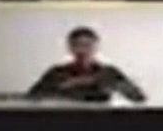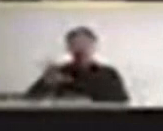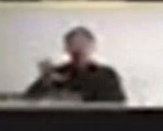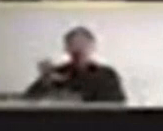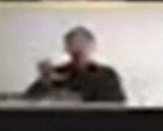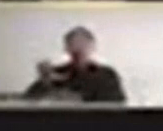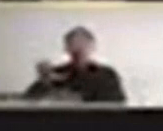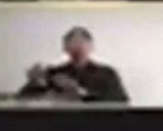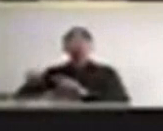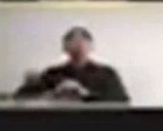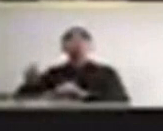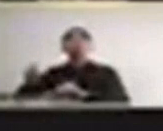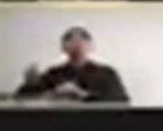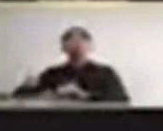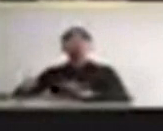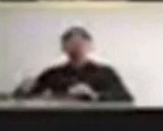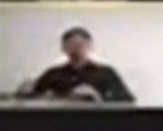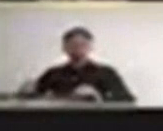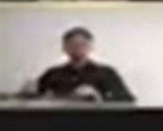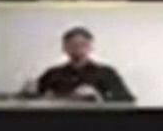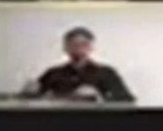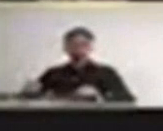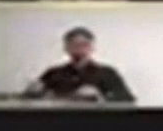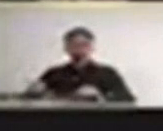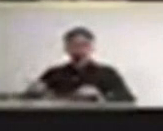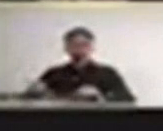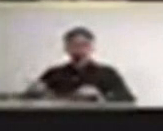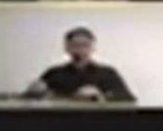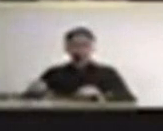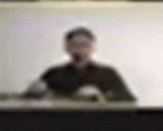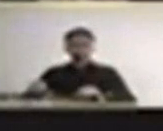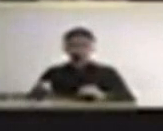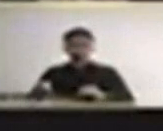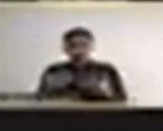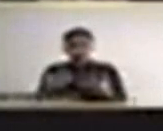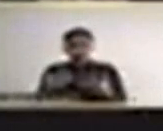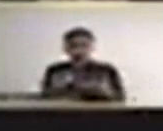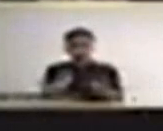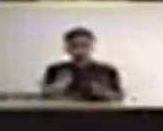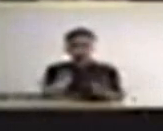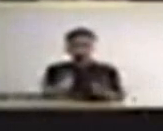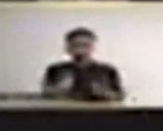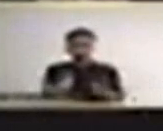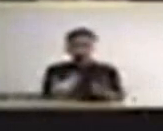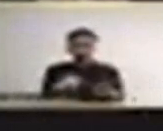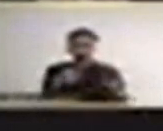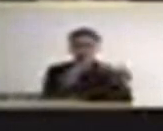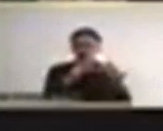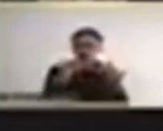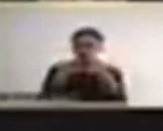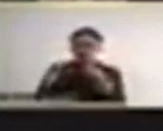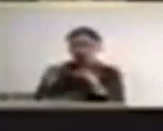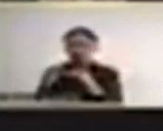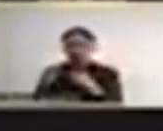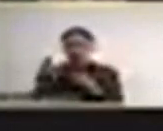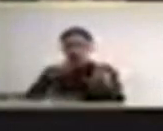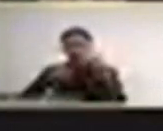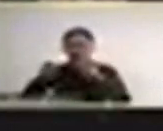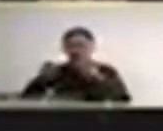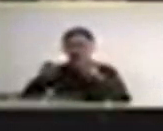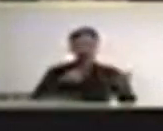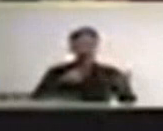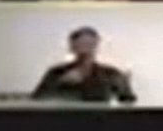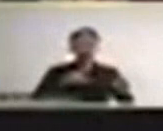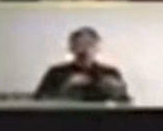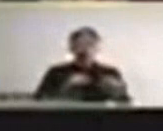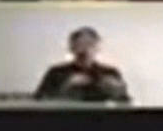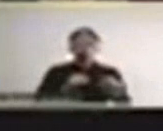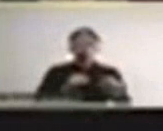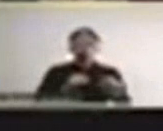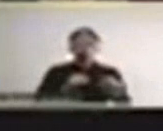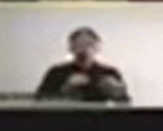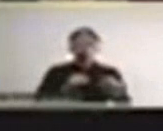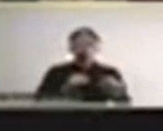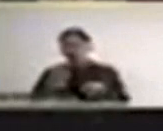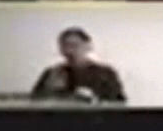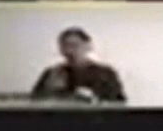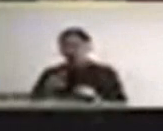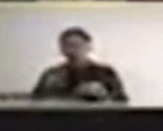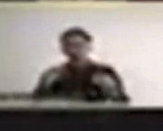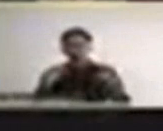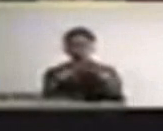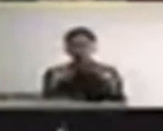blending, akibatnya dilakukan kontak tracing. Ada 863 kontak dekat gitu ya. Jadi langsung